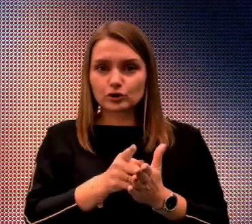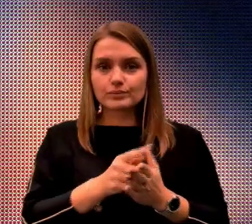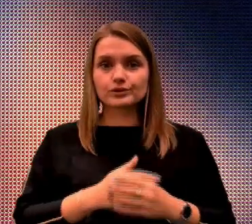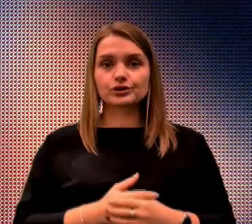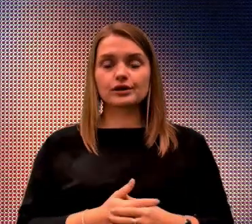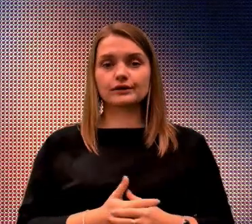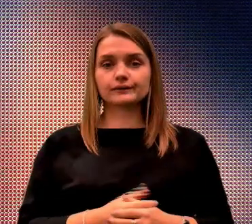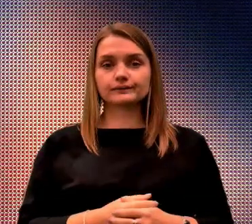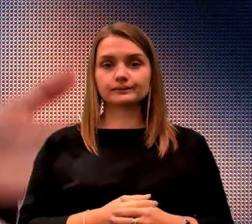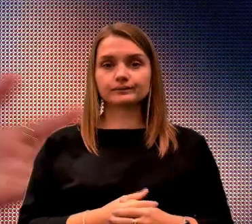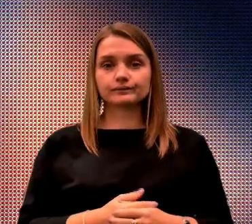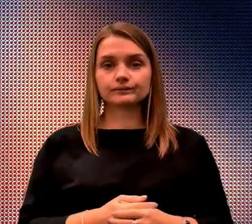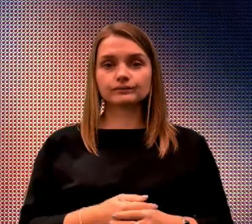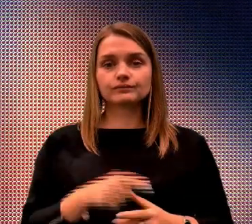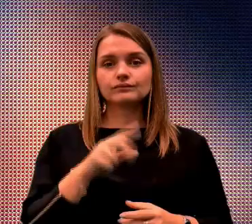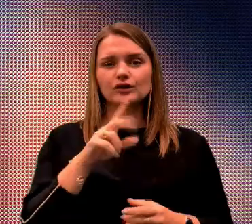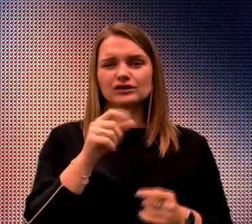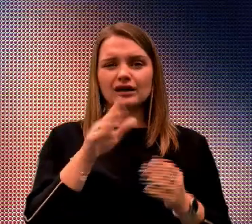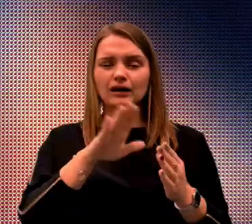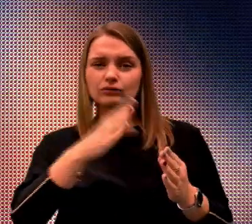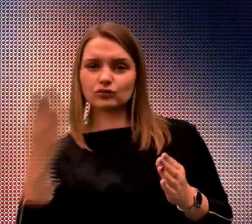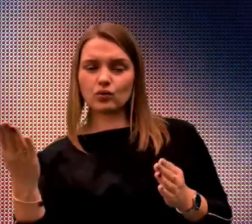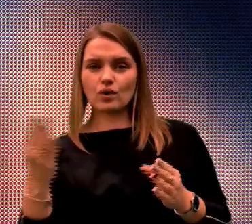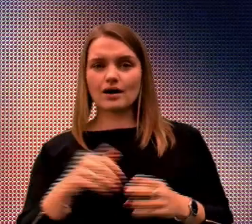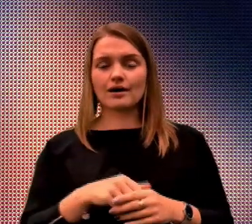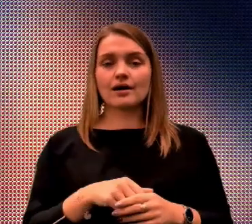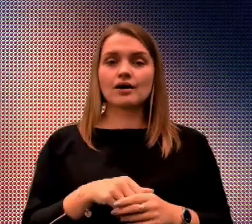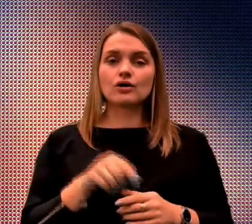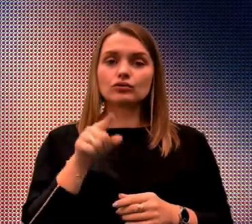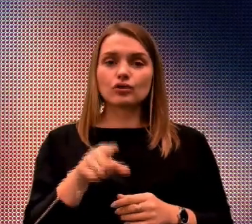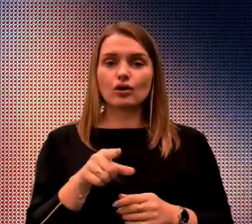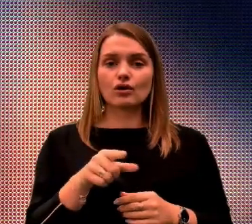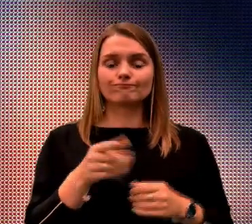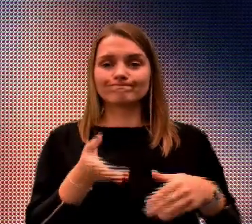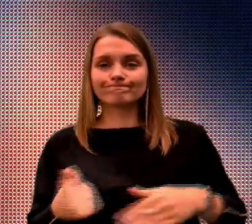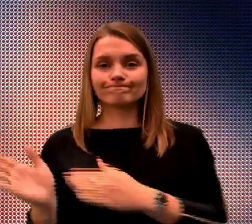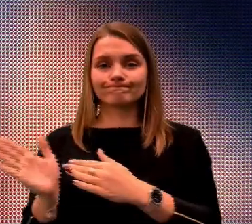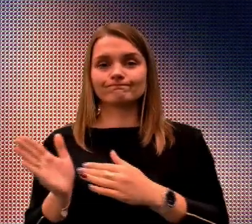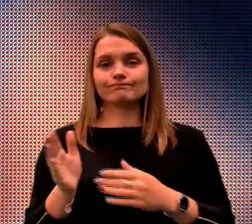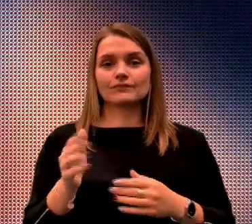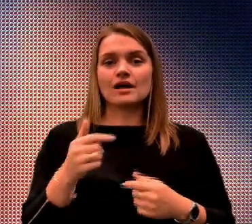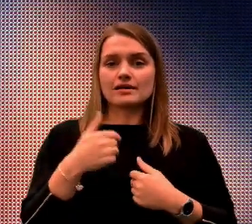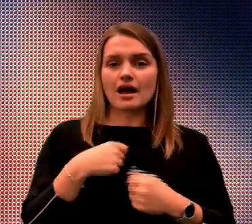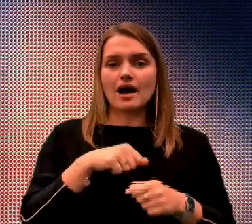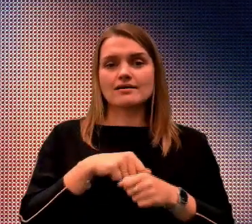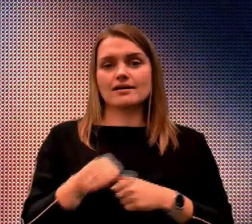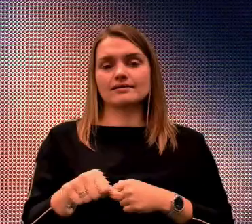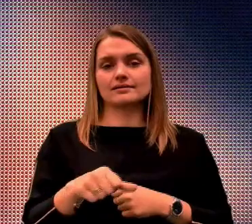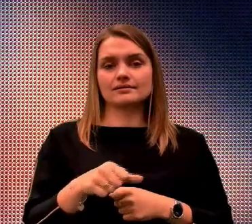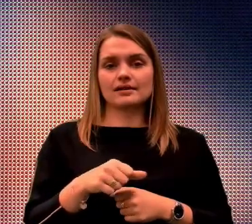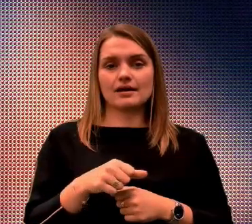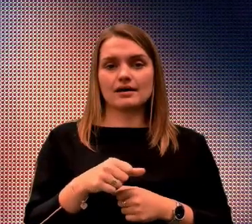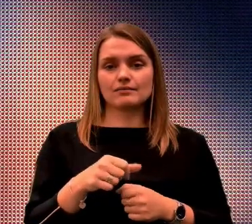to ta druga skrajność jest, no to wtedy idzie w drugą skrajność. Ja jestem zdecydowanie po